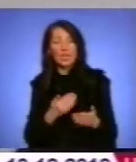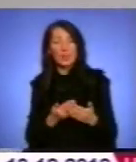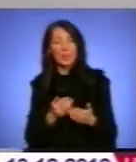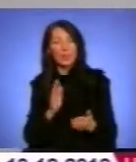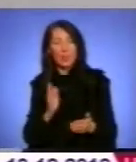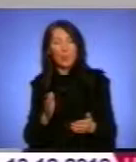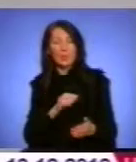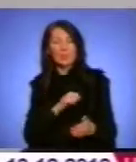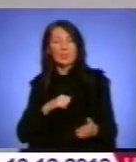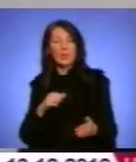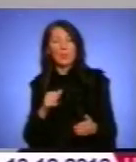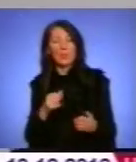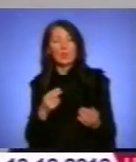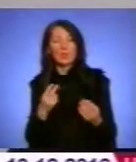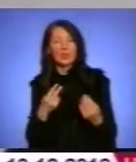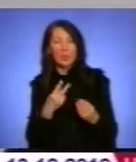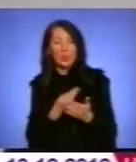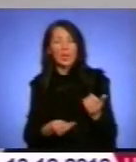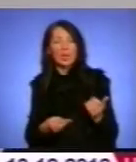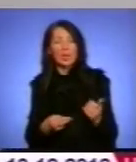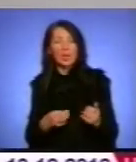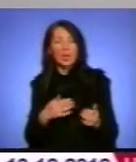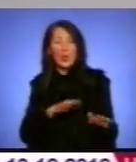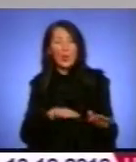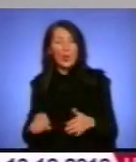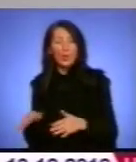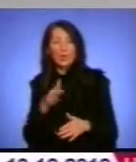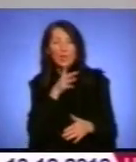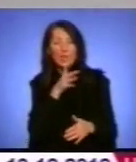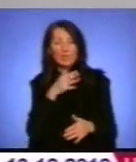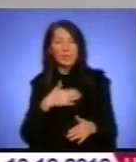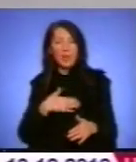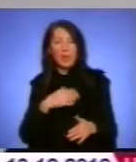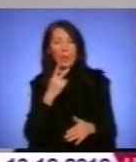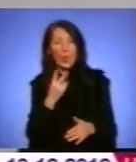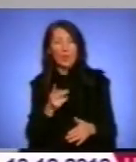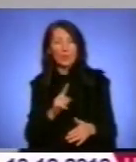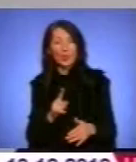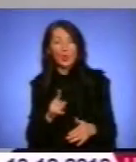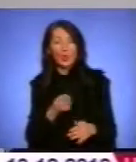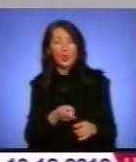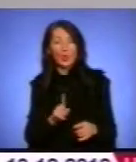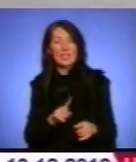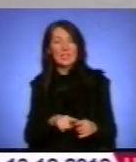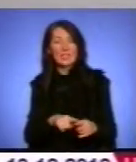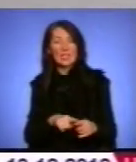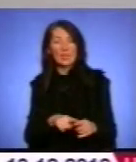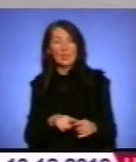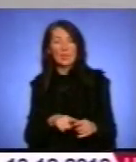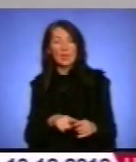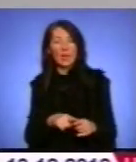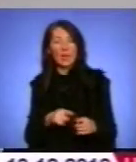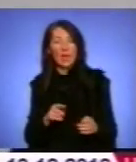саме пагубне для нашої команди. От, але проходив час, і ми бачили, що ці плоди, які ми